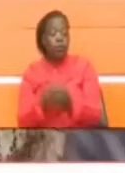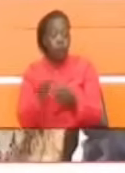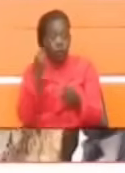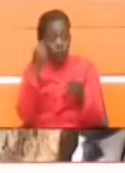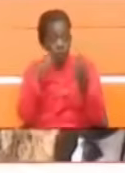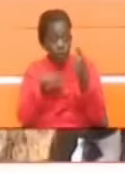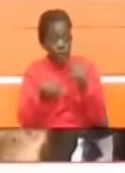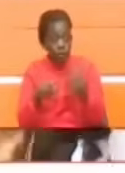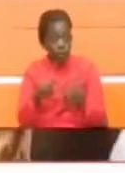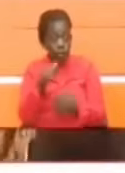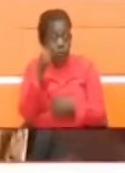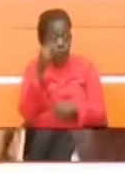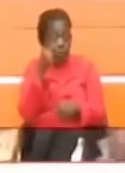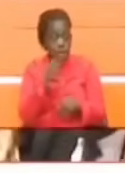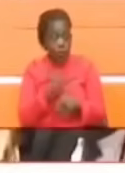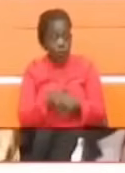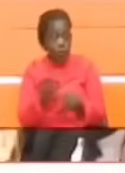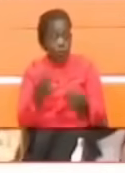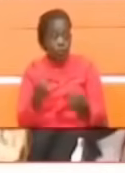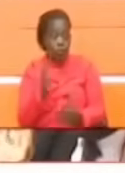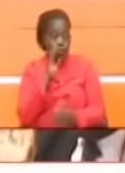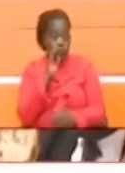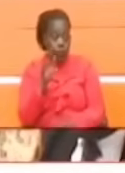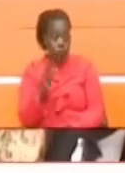buli lw'omutuukako abeerawo